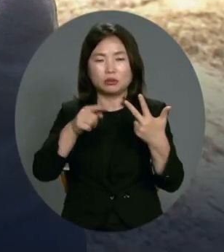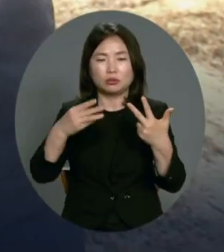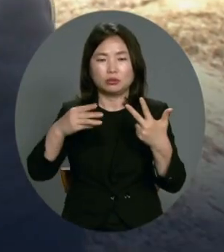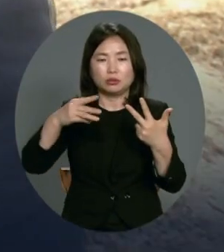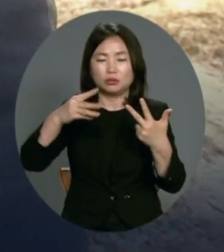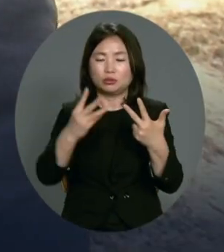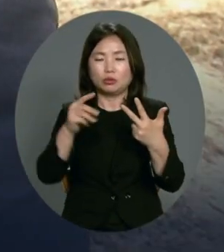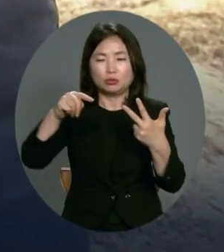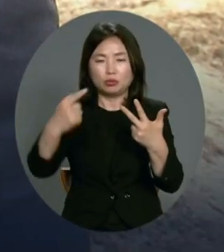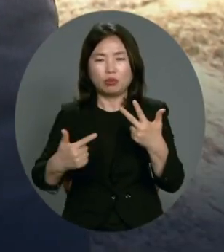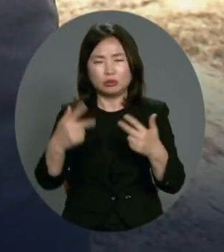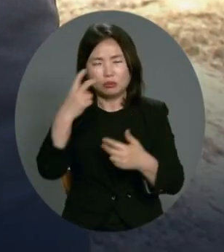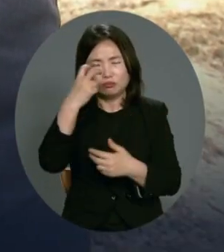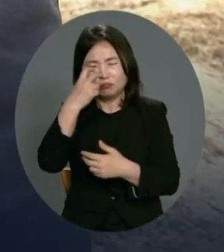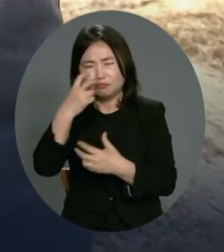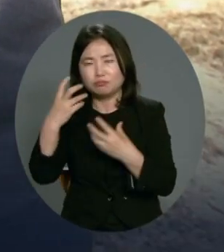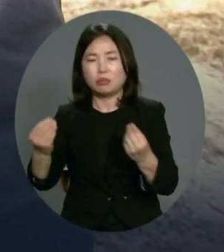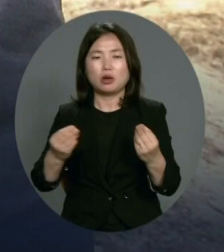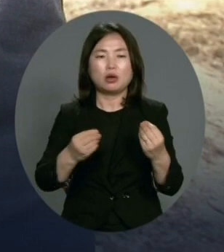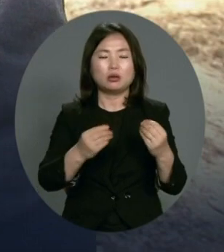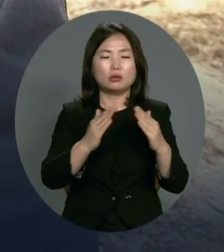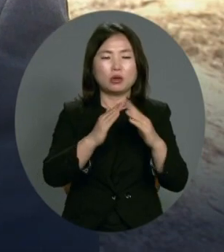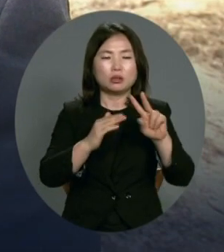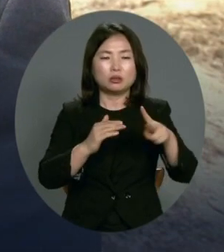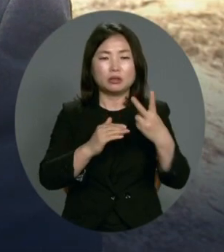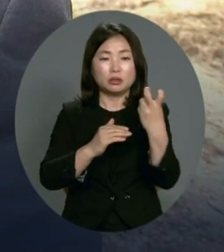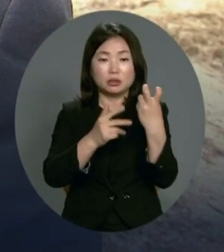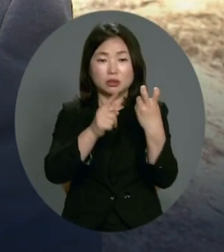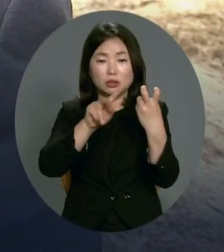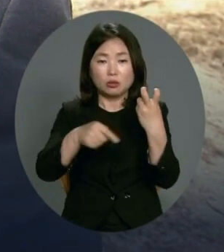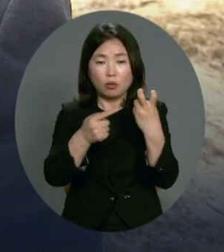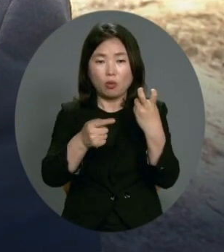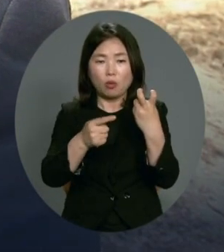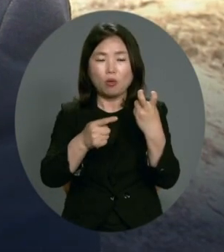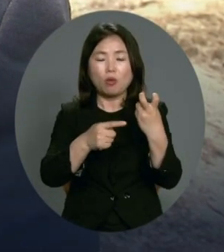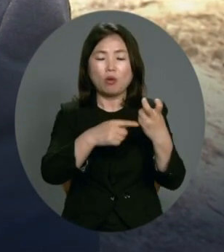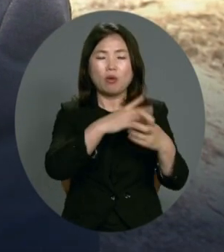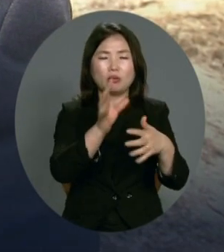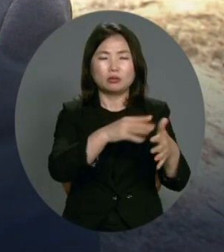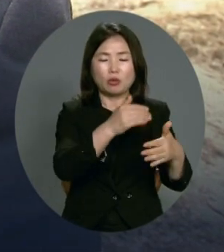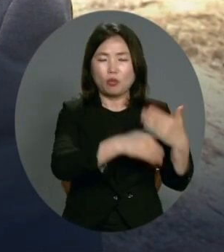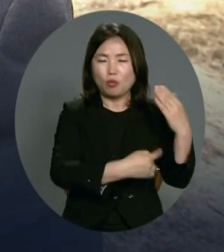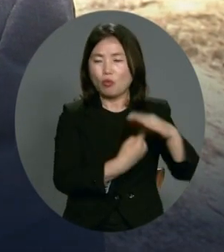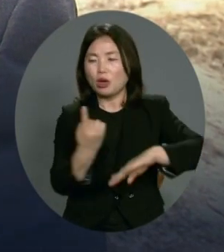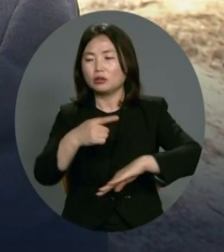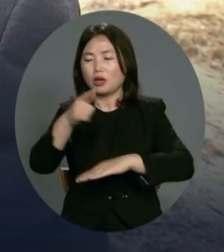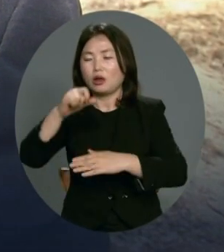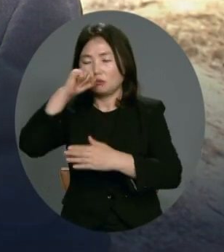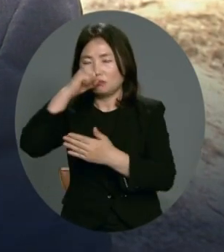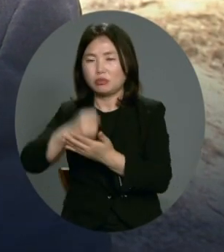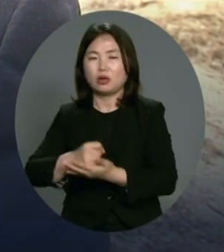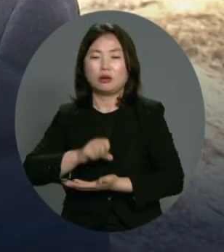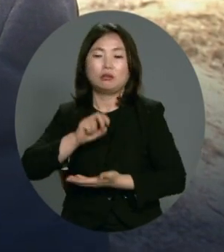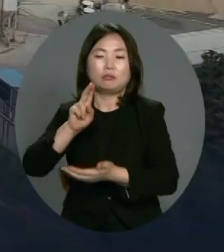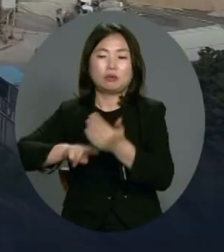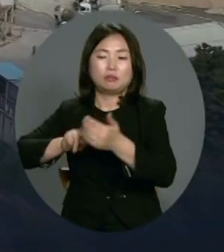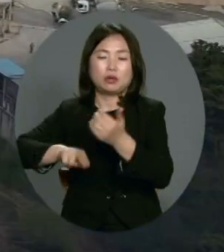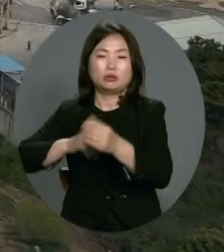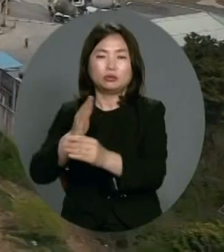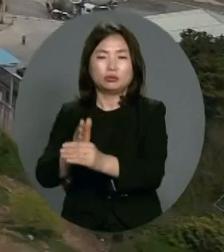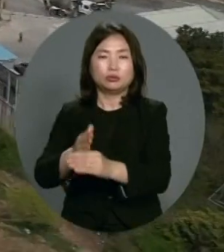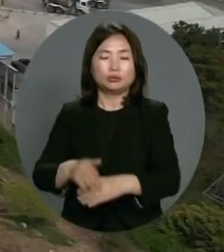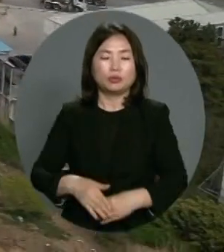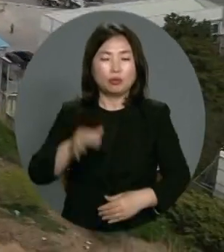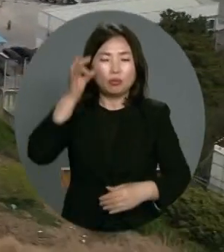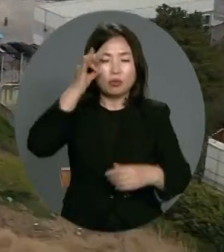경로 조사를 다 했습니다 한농가 220kg을 제외한 모든 살은 다 안전한 상태에서 지금 유통이 되고 있고요